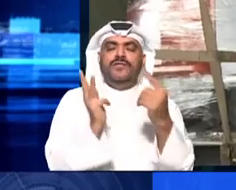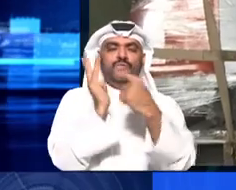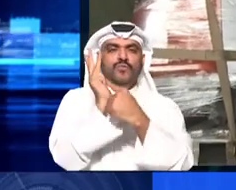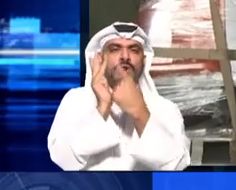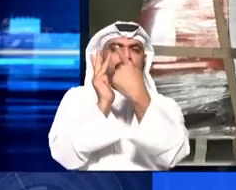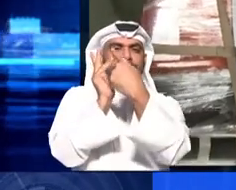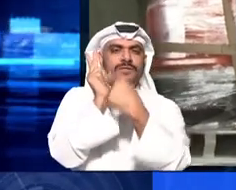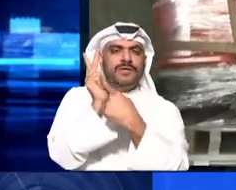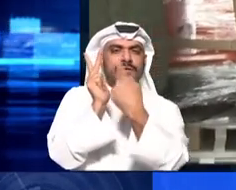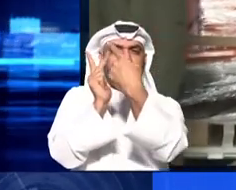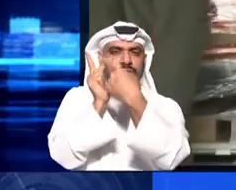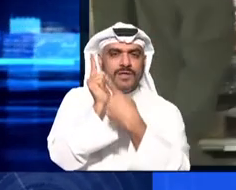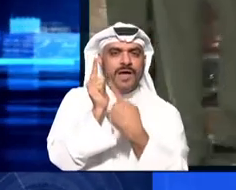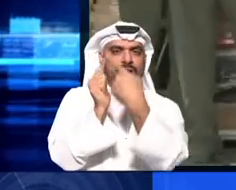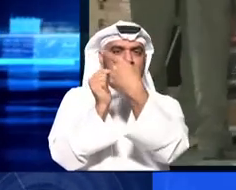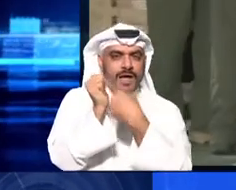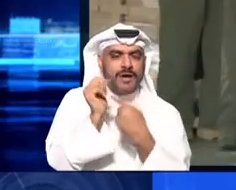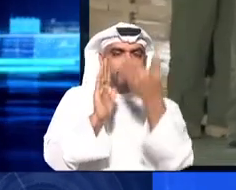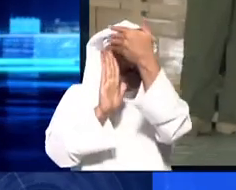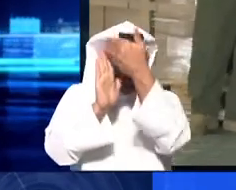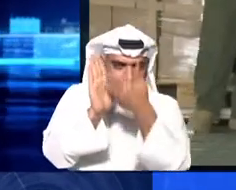الغذائية المطلوبة.